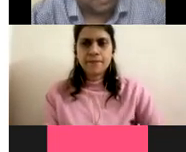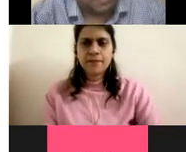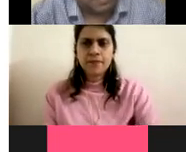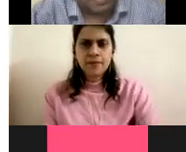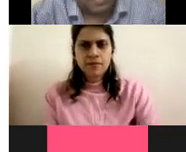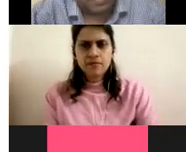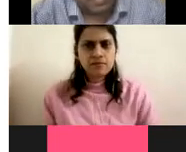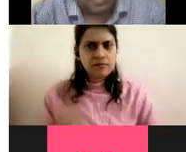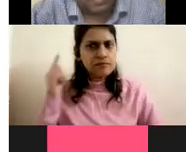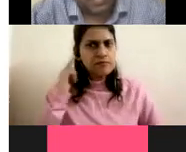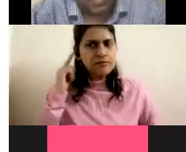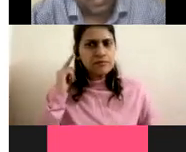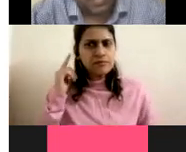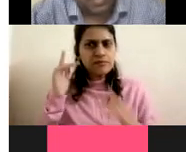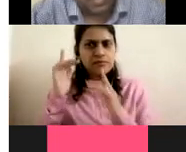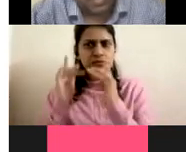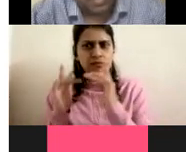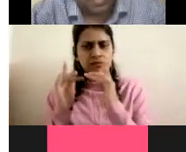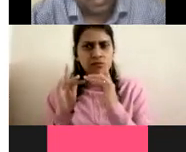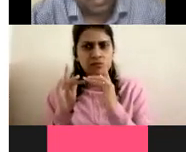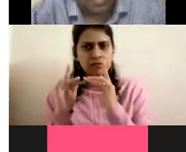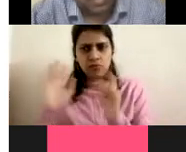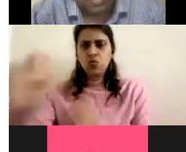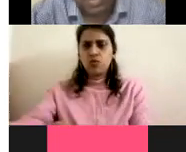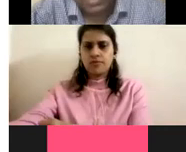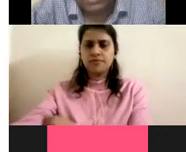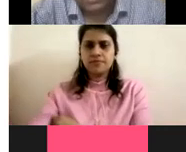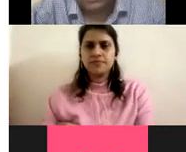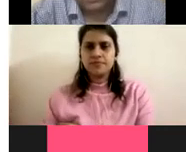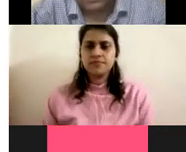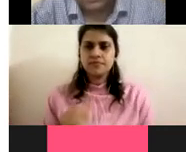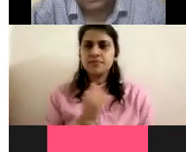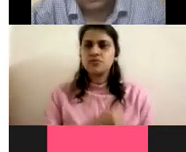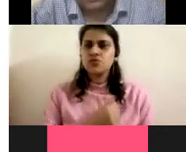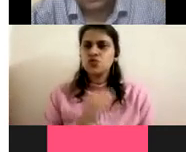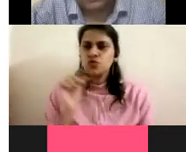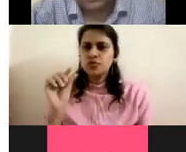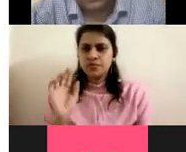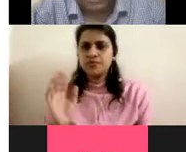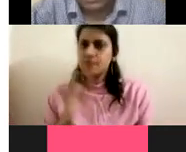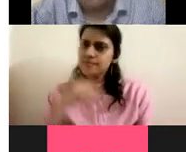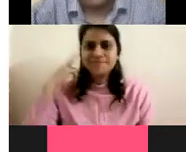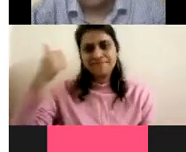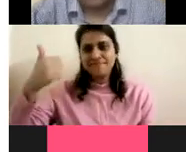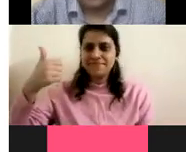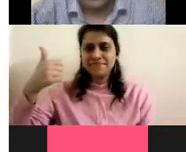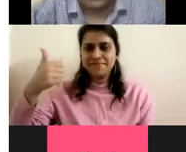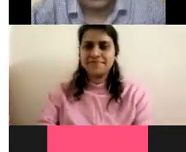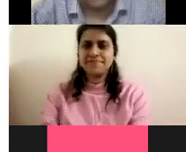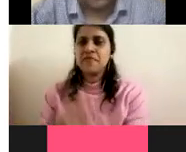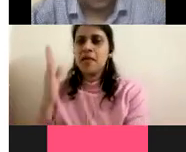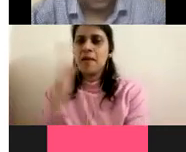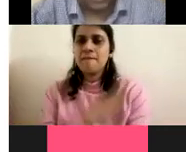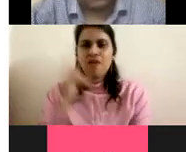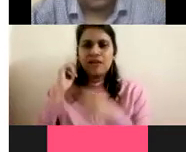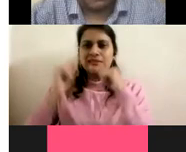नॉइज़ तो इसके लिए मैं माफी चाहूंगा. क्या मैं ऑडिबल हूँ? हाँ अभी ऑडिबल है